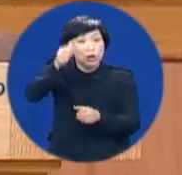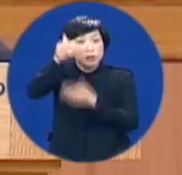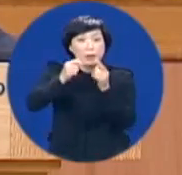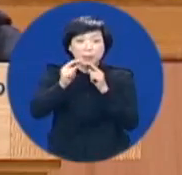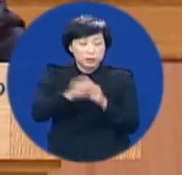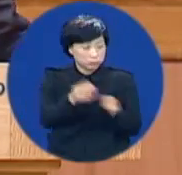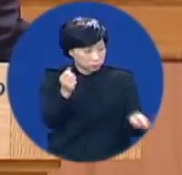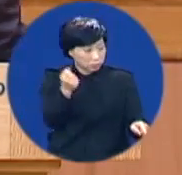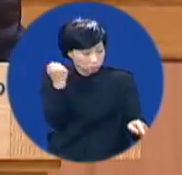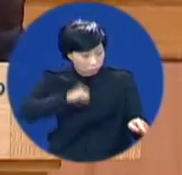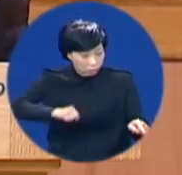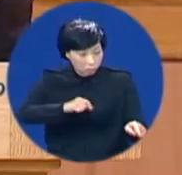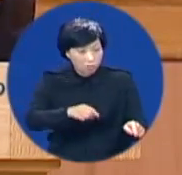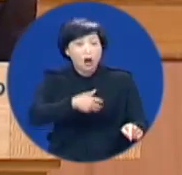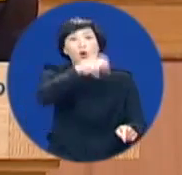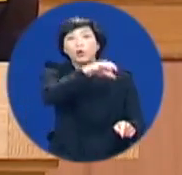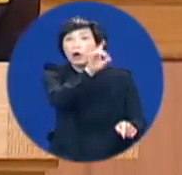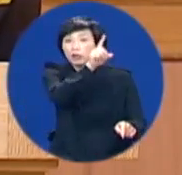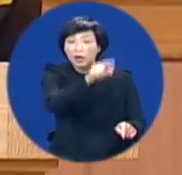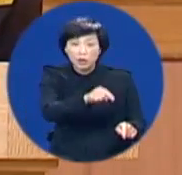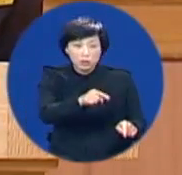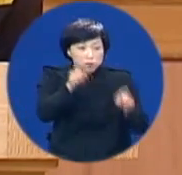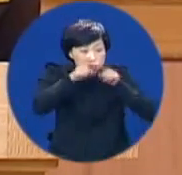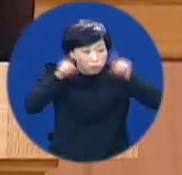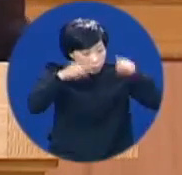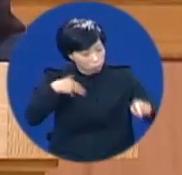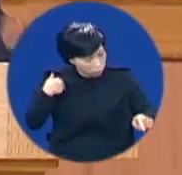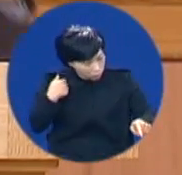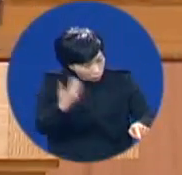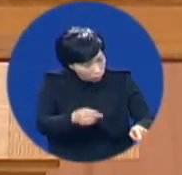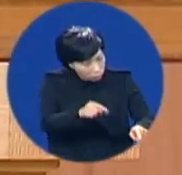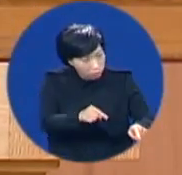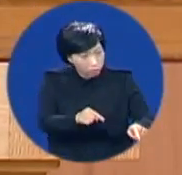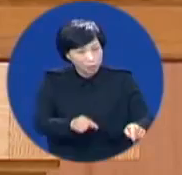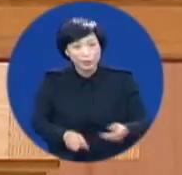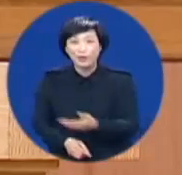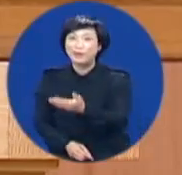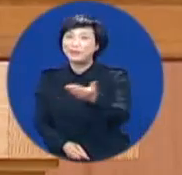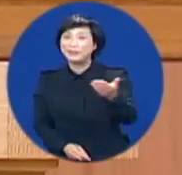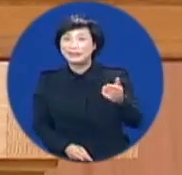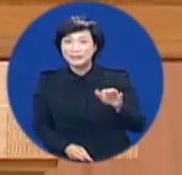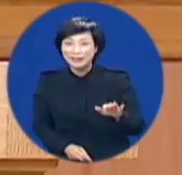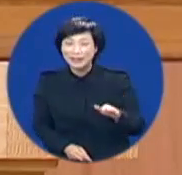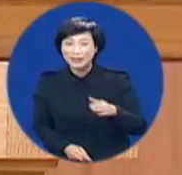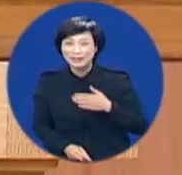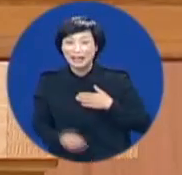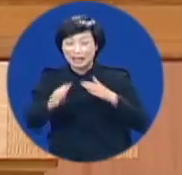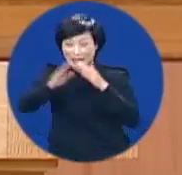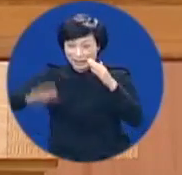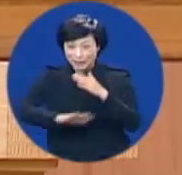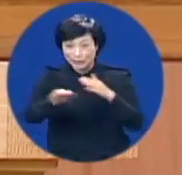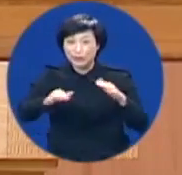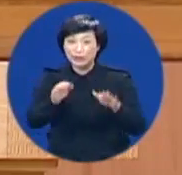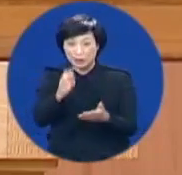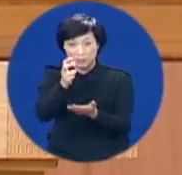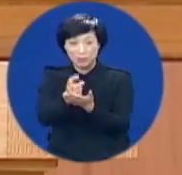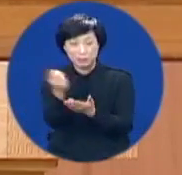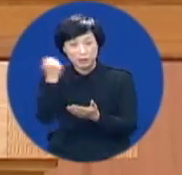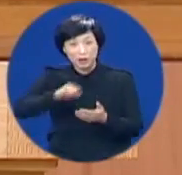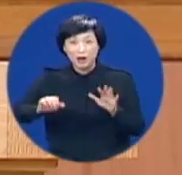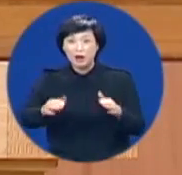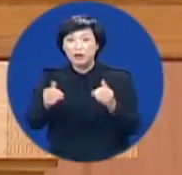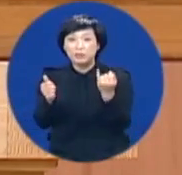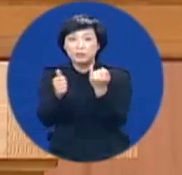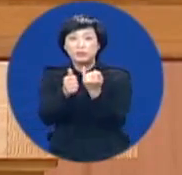자가 갈 곳이 지옥이라는 사실을 몰랐더냐? 이제 사람들은 내가 가정 질서를 파괴하고 부부